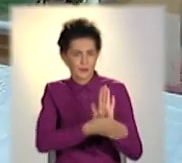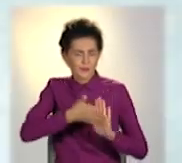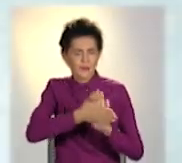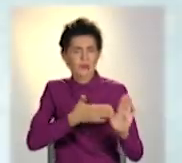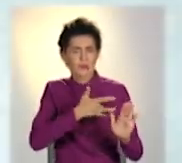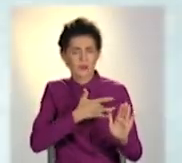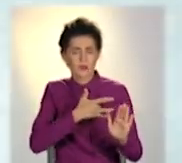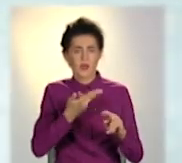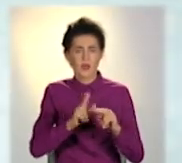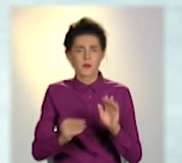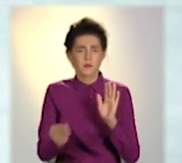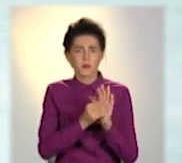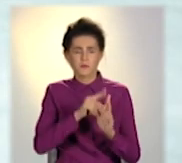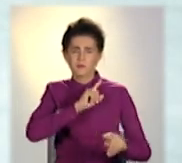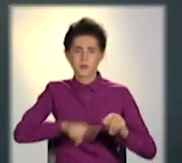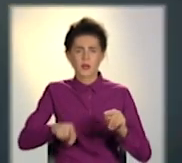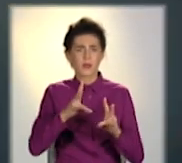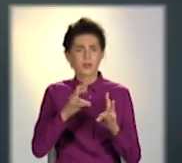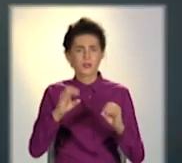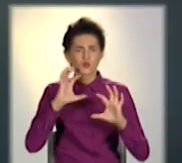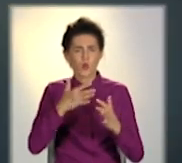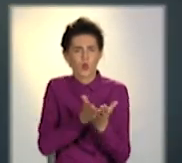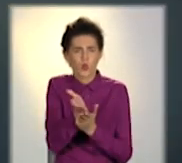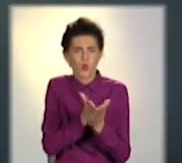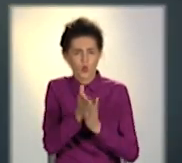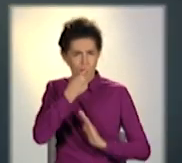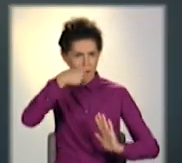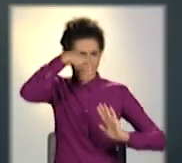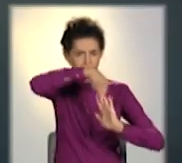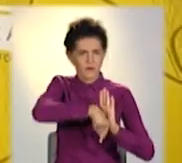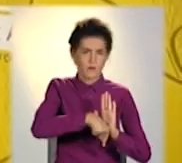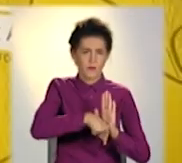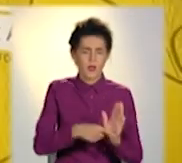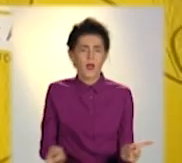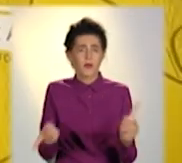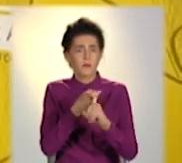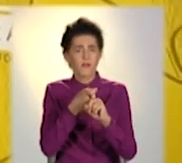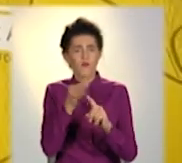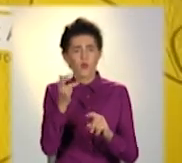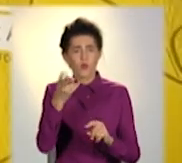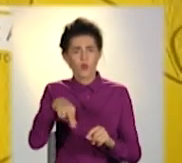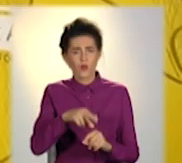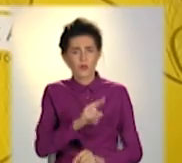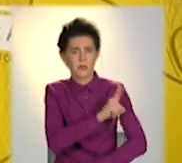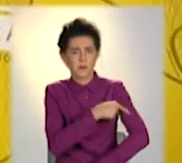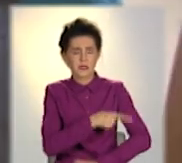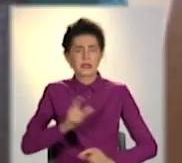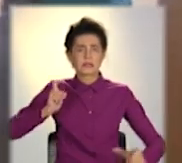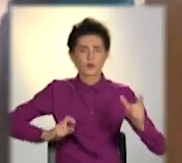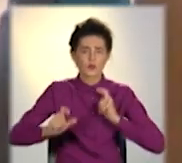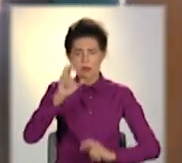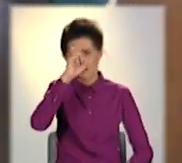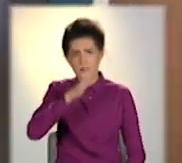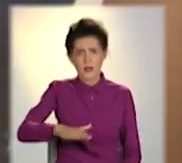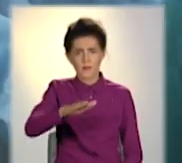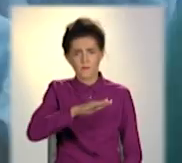перевага – виправити ваду можна без серйозного хірургічного втручання. Фонд сотрудничает с ведущими медицинскими институтами страны. При этом